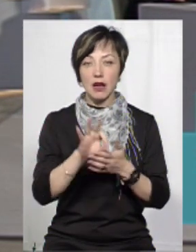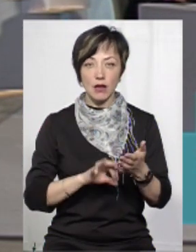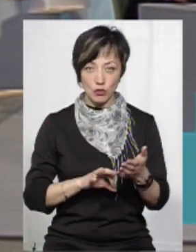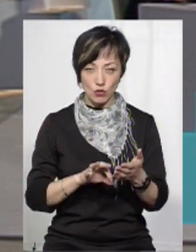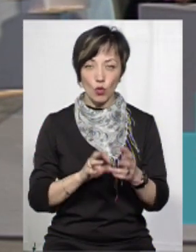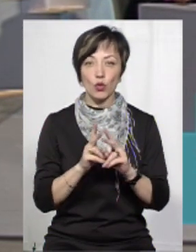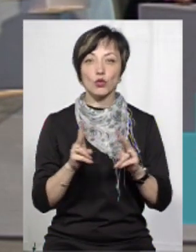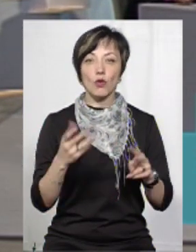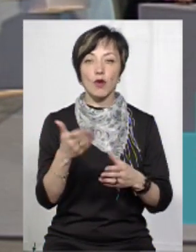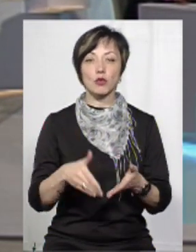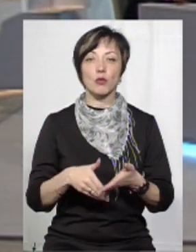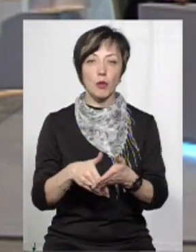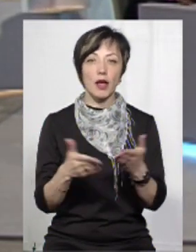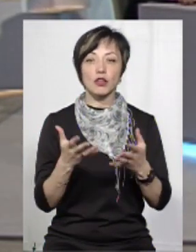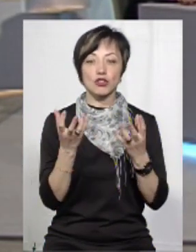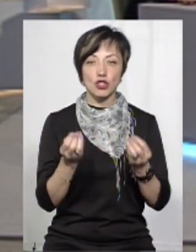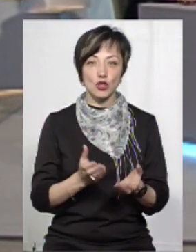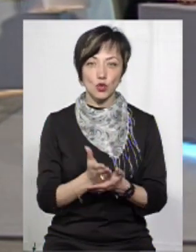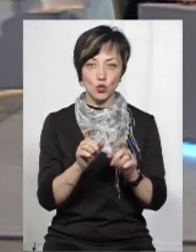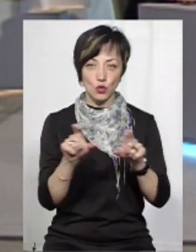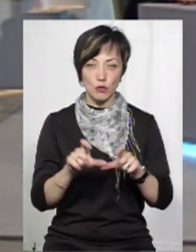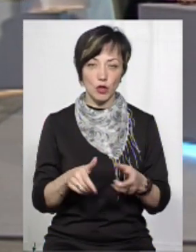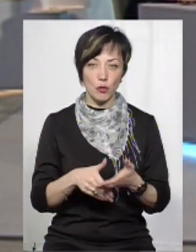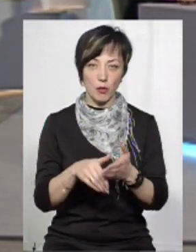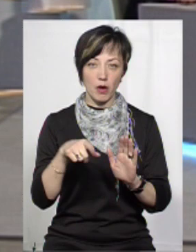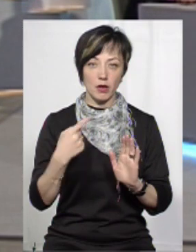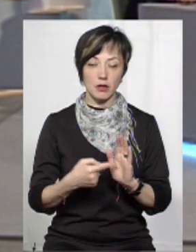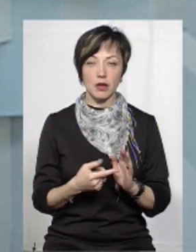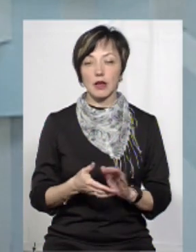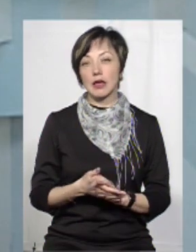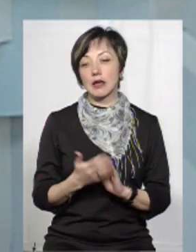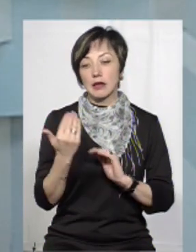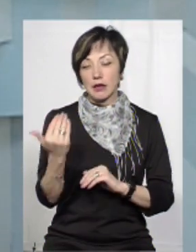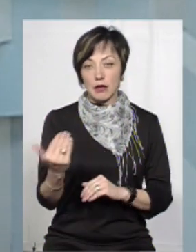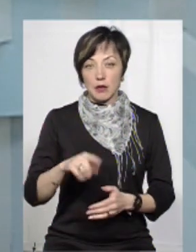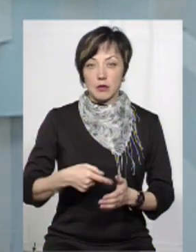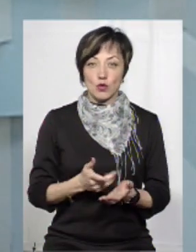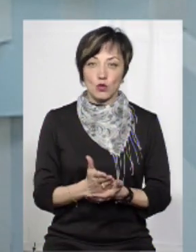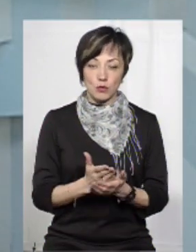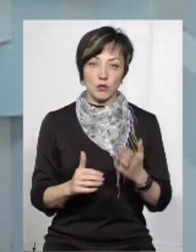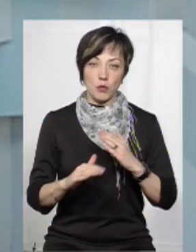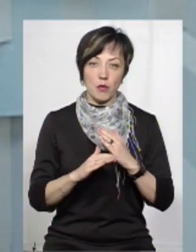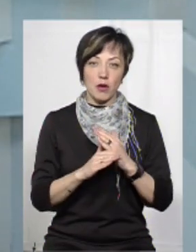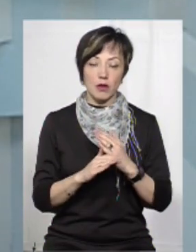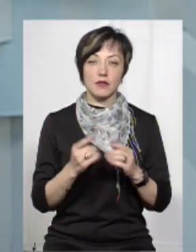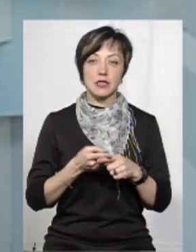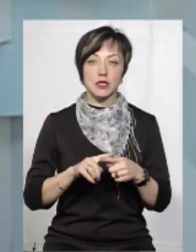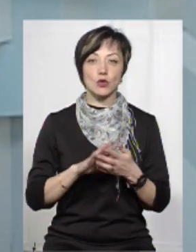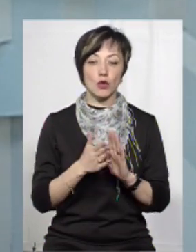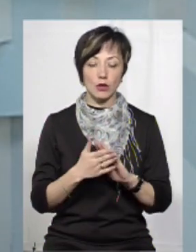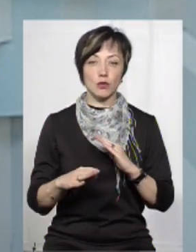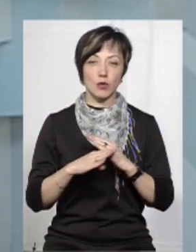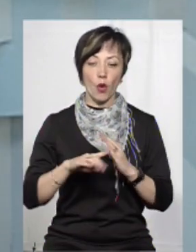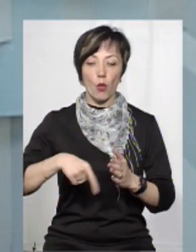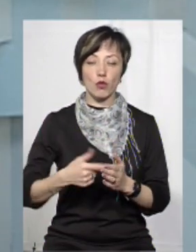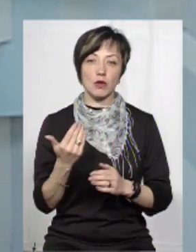слідах, хто вам допомагає, які ще служби вам допомагають? Комунальні допомагають служби. В даній ситуації